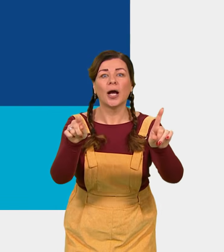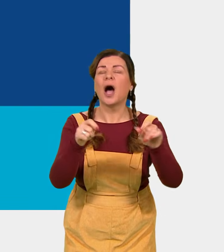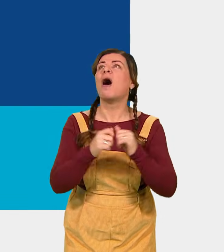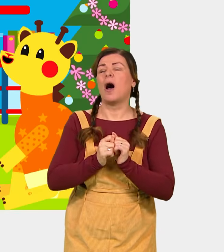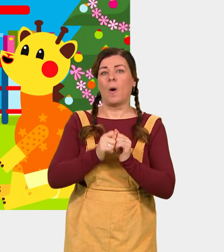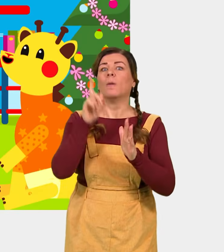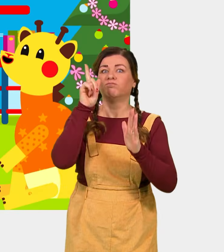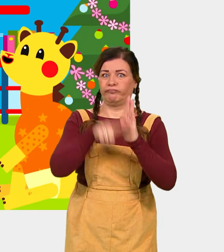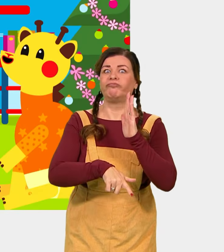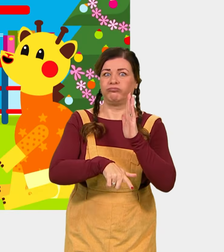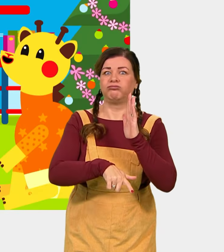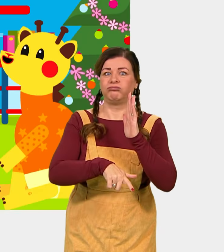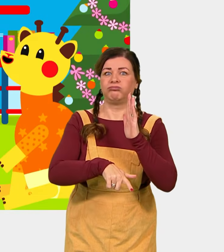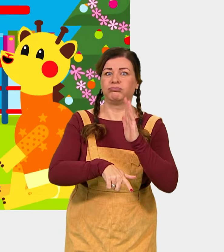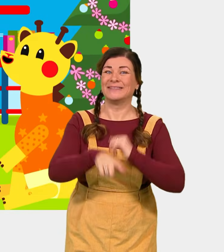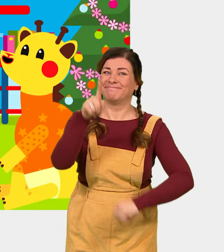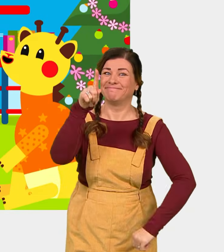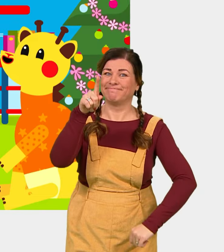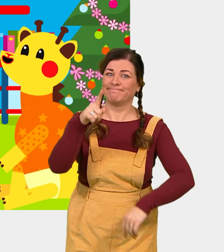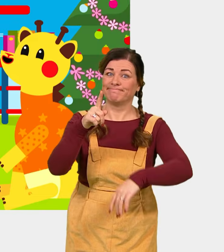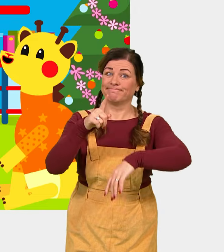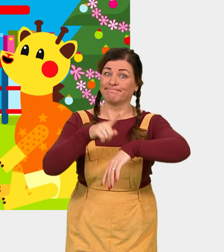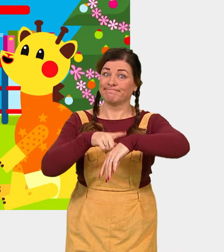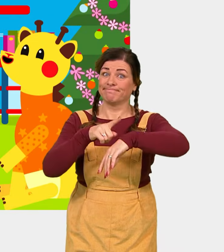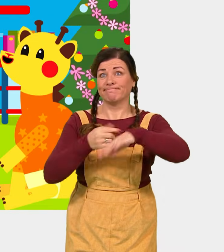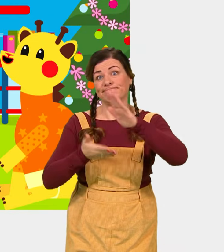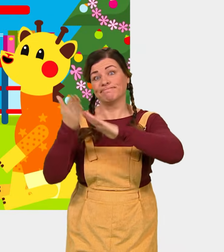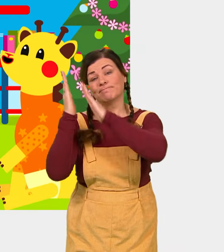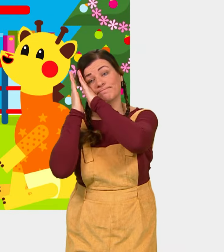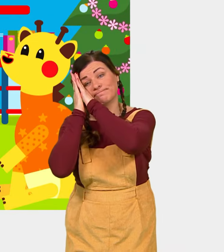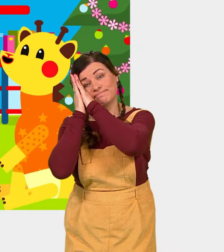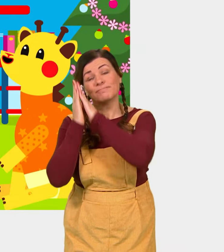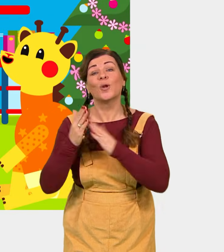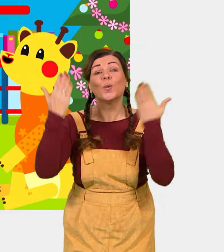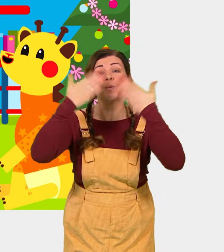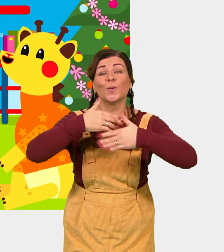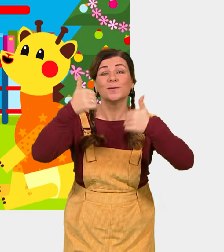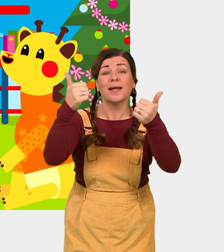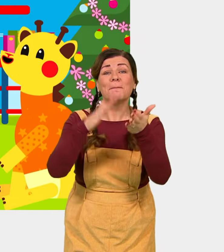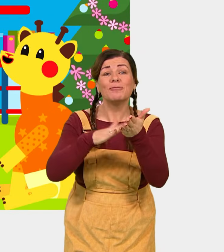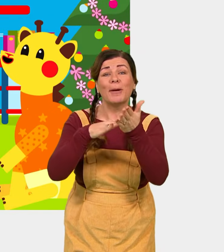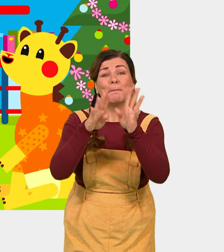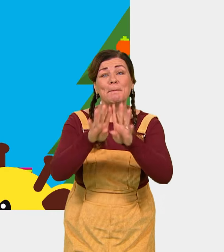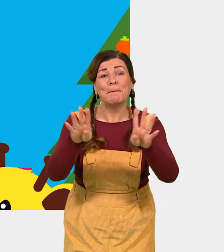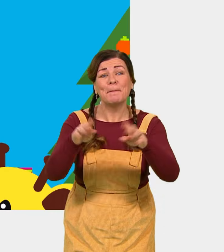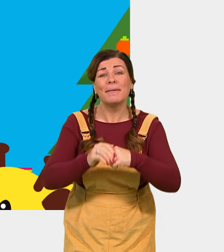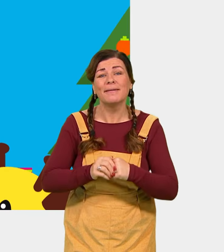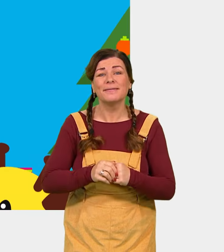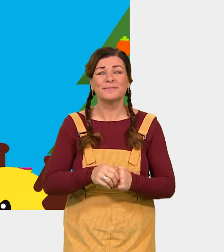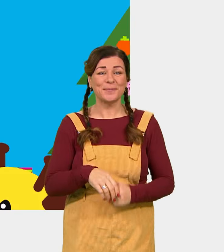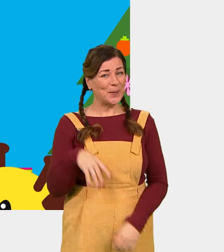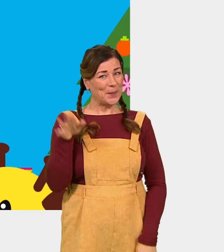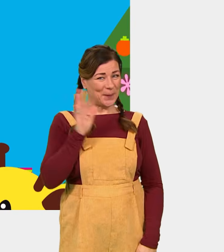hwyr. Iawn, amser gwely bawb. Nos da, Miriam, medda'r anifeiliaid. Nos